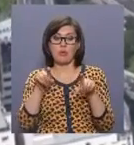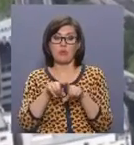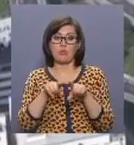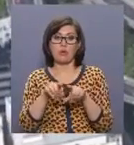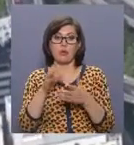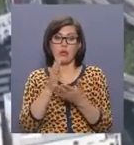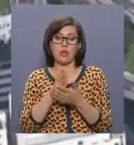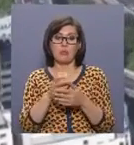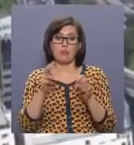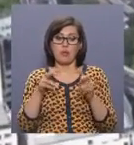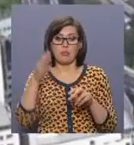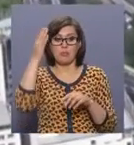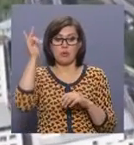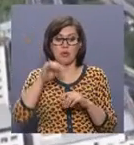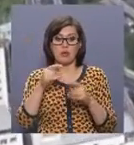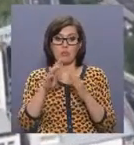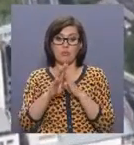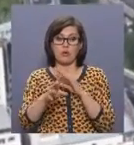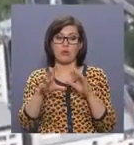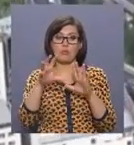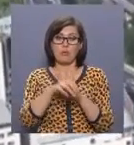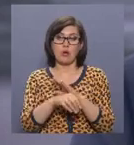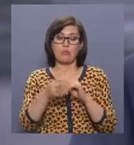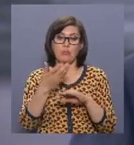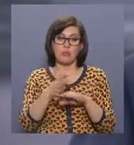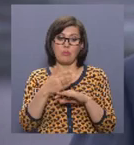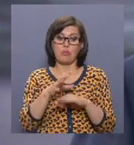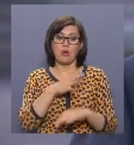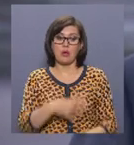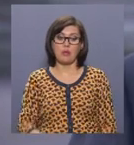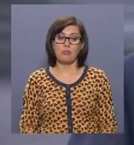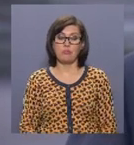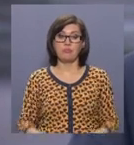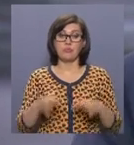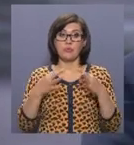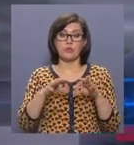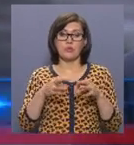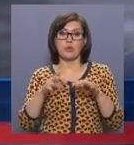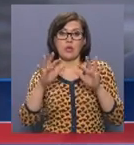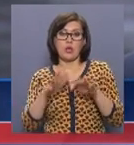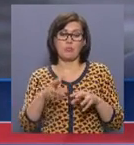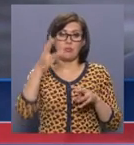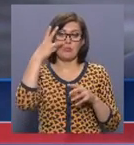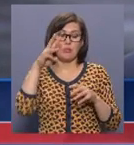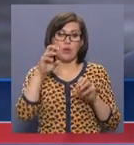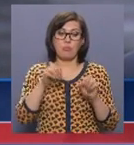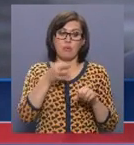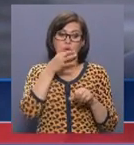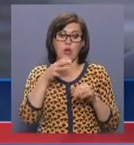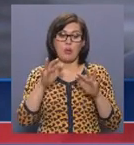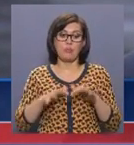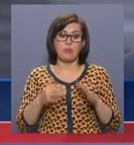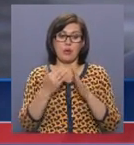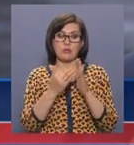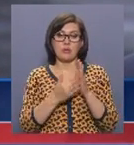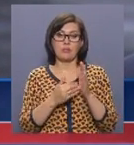көрінеді. Жаңа әдістер кезең-кезеңмен енгізілетін болады. Транспортный модель деген модельдері бар, компьютерлік, былайша айтқанда компьютерлік сондай бір